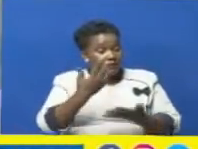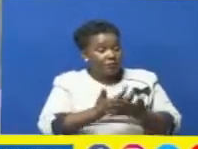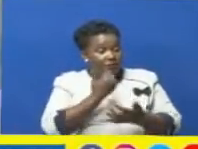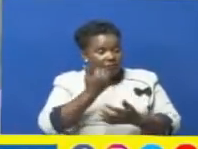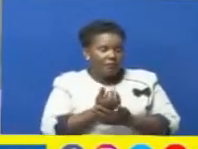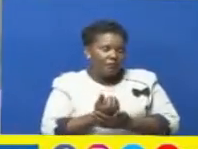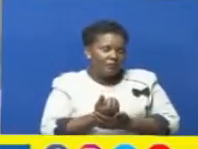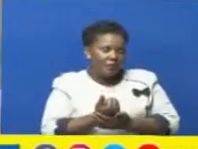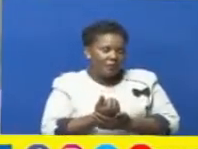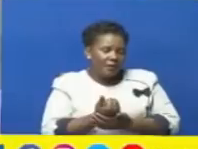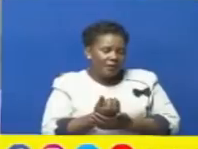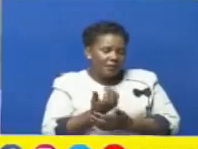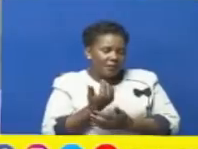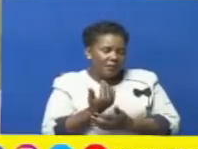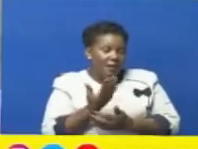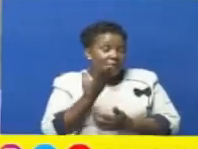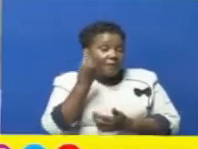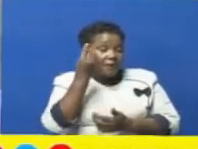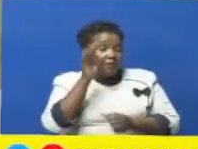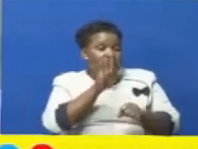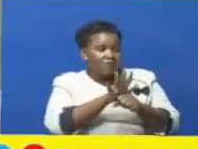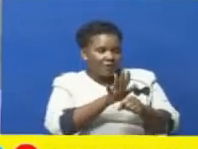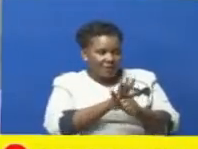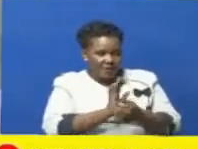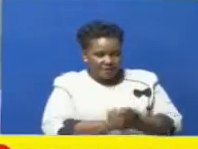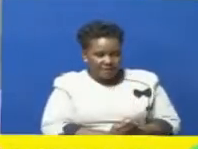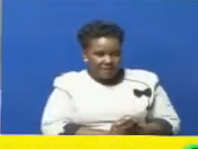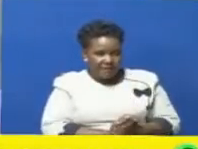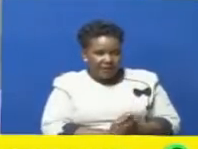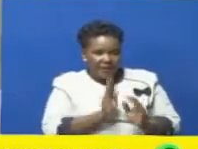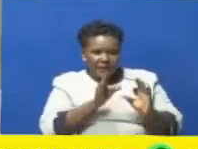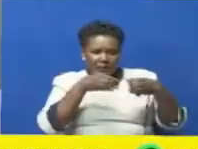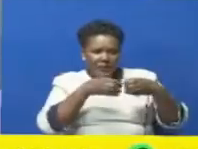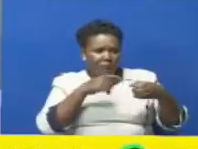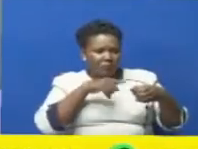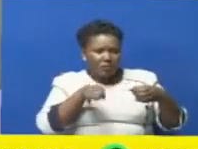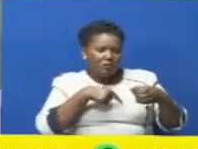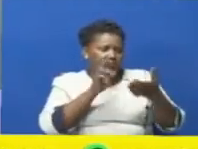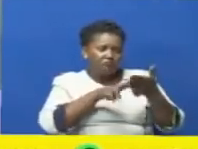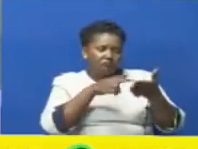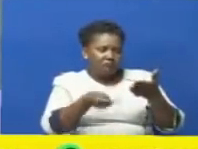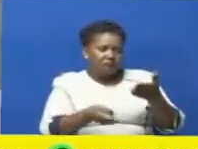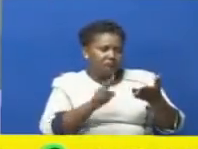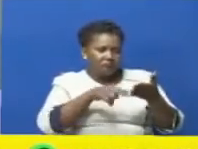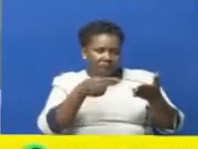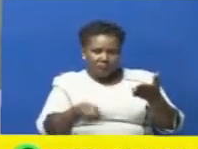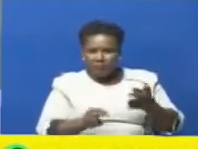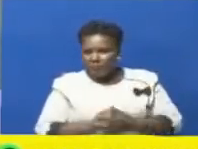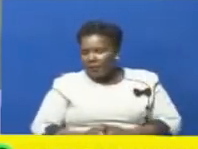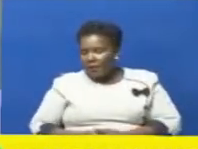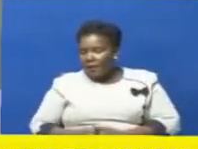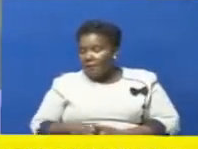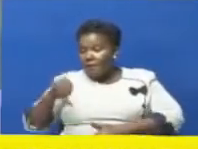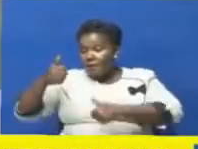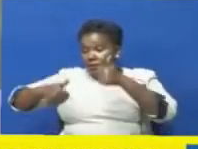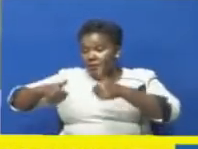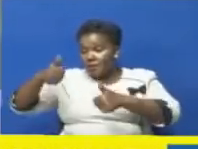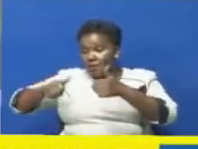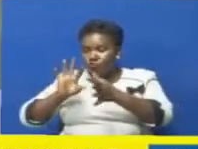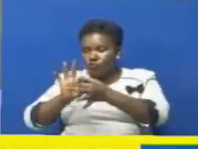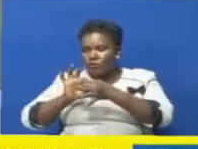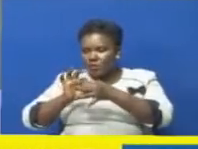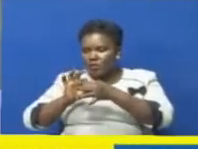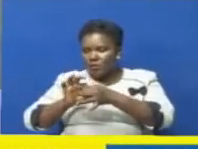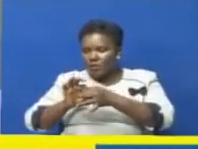majeruhi wengi na timu yetu kupelekea kukosa matokeo mazuri. Mashindano hayo yamezishirikisha timu nne za mamlaka za maji